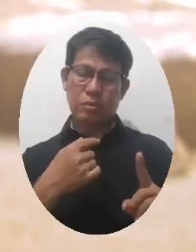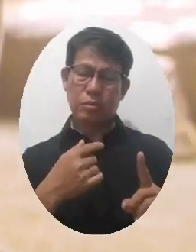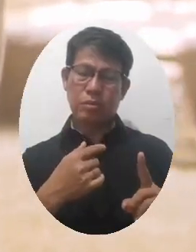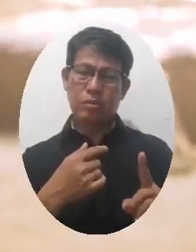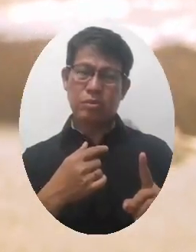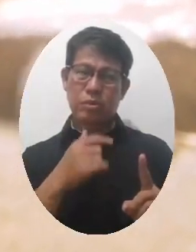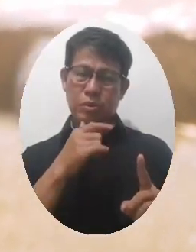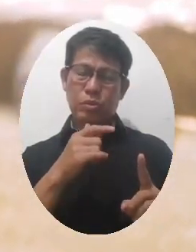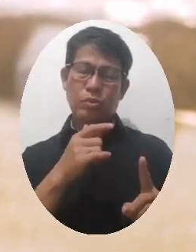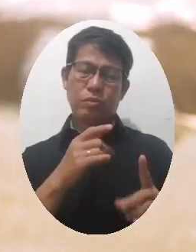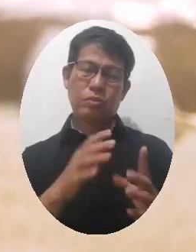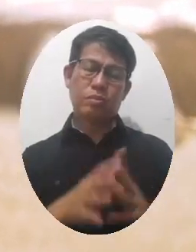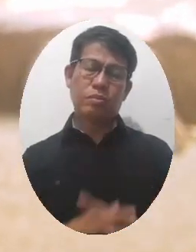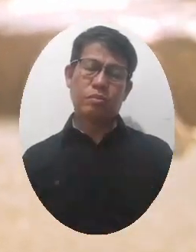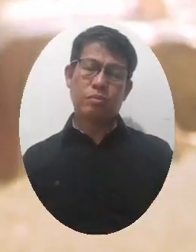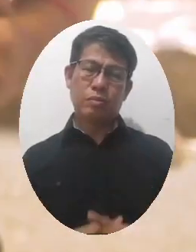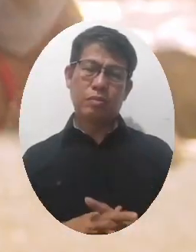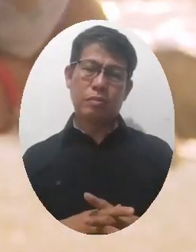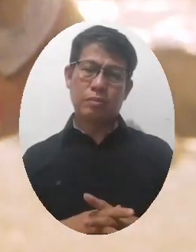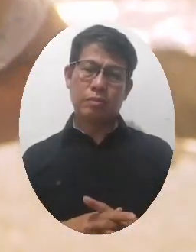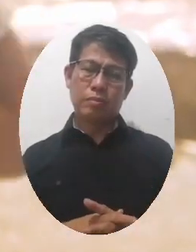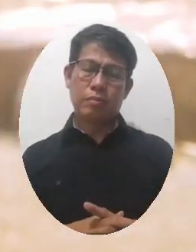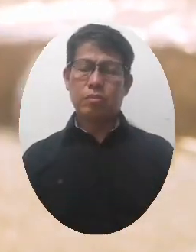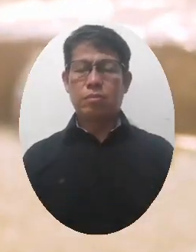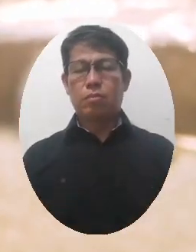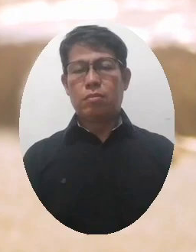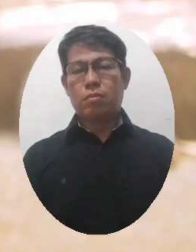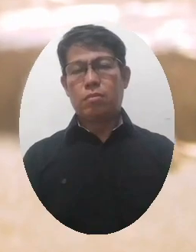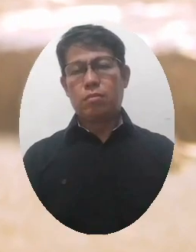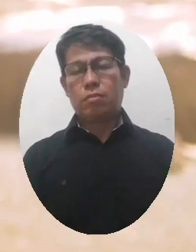niya, makipag-bonding lang po.